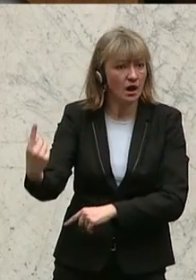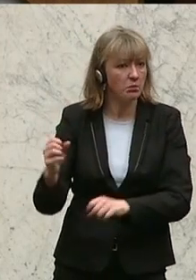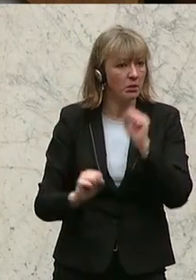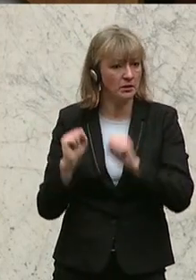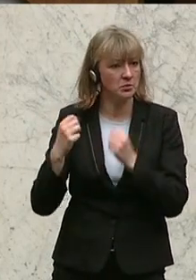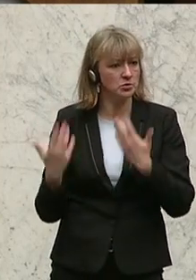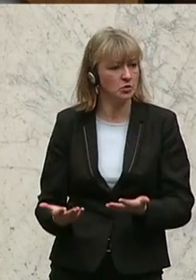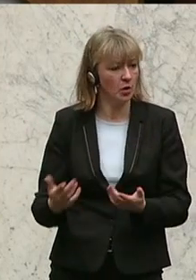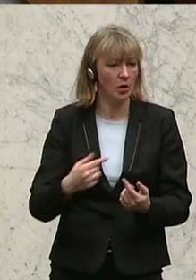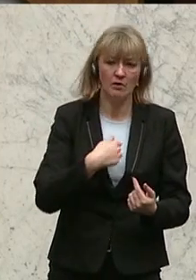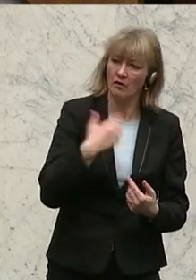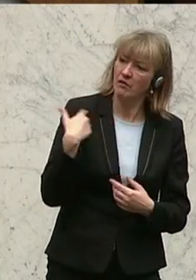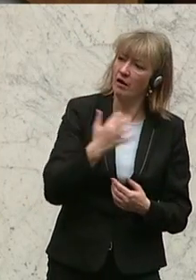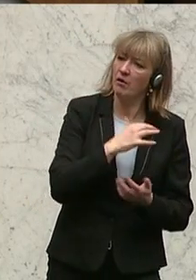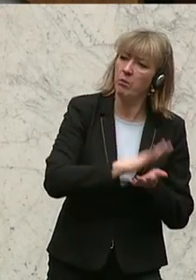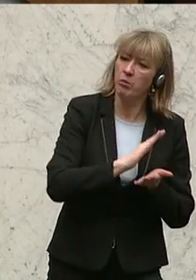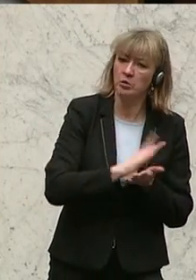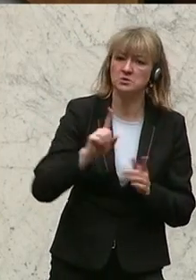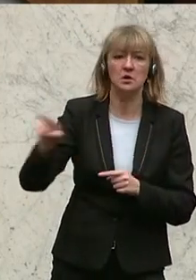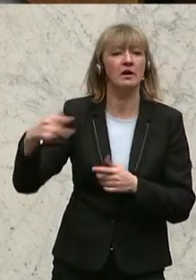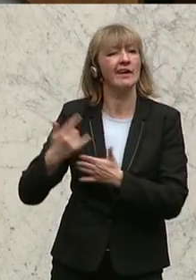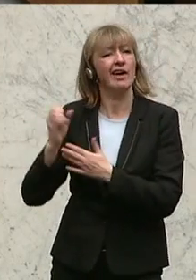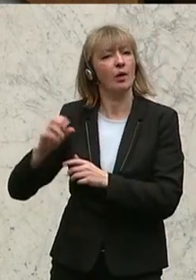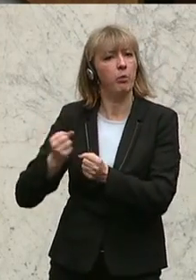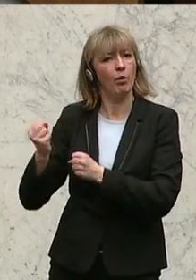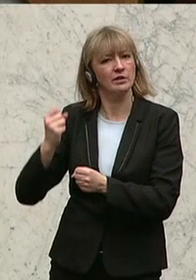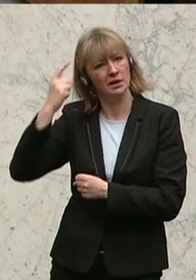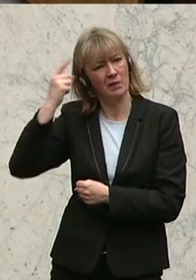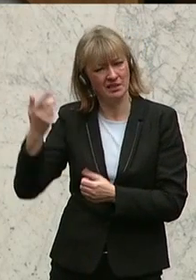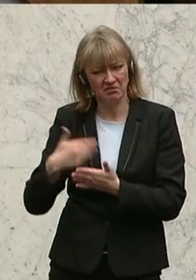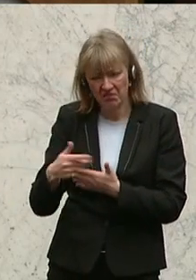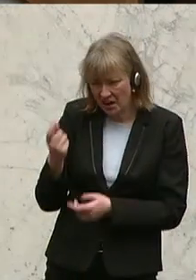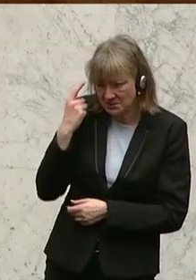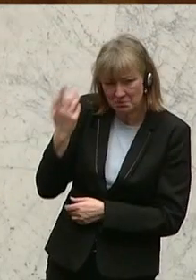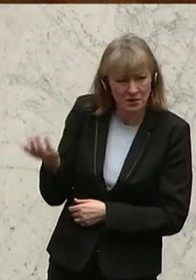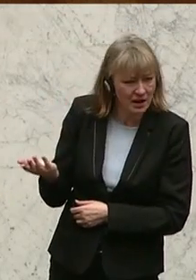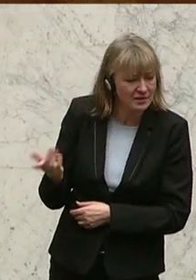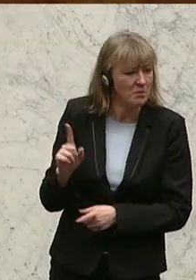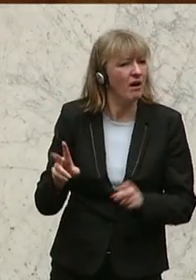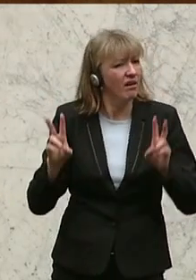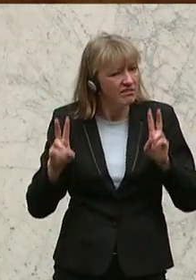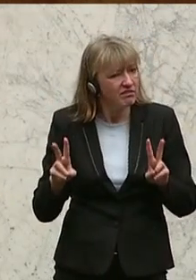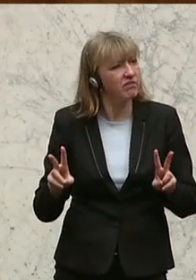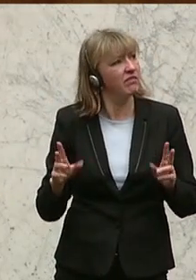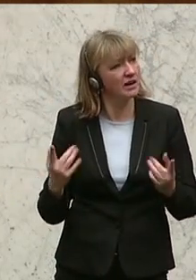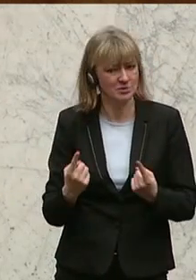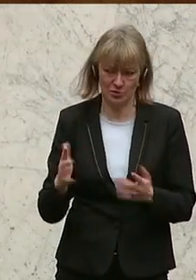war es Populismus, bei Ihnen ist es vielleicht gelebte EU-Politik. Ich weiß nicht, was das ist. Reell ist das Ganze jedenfalls